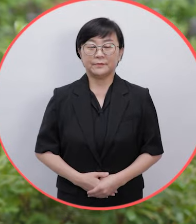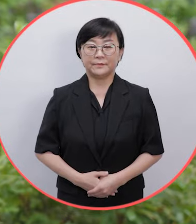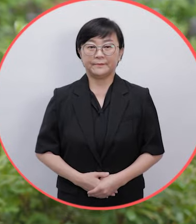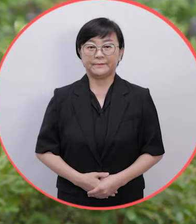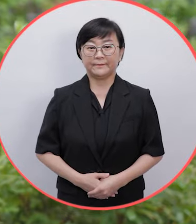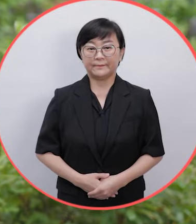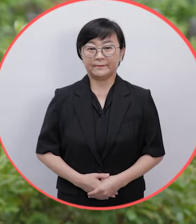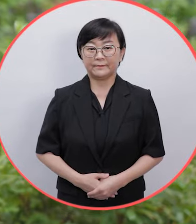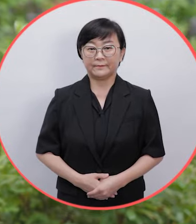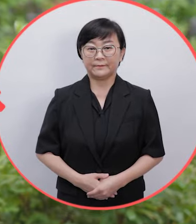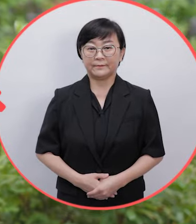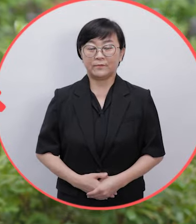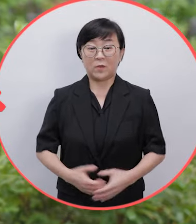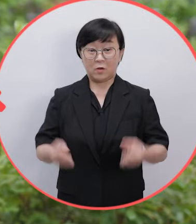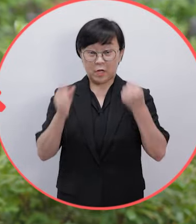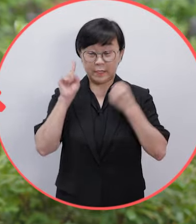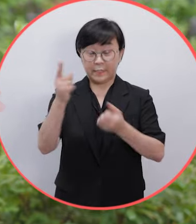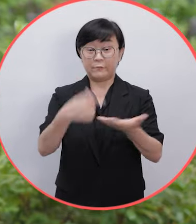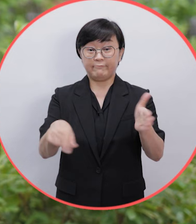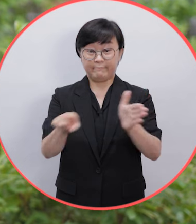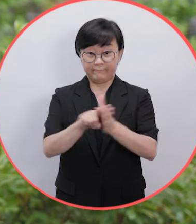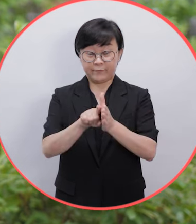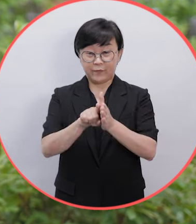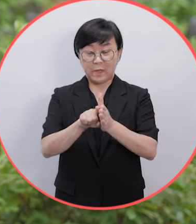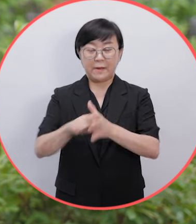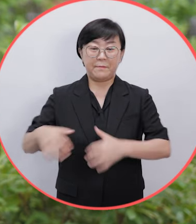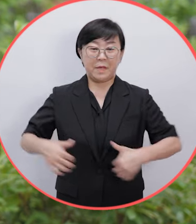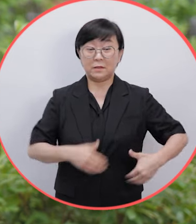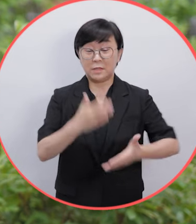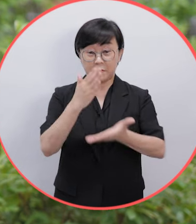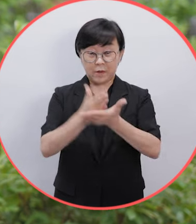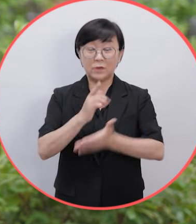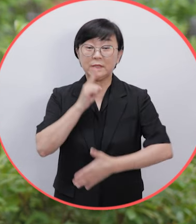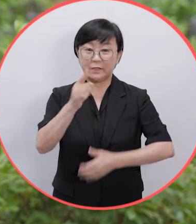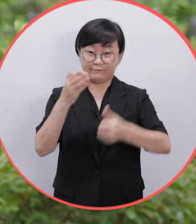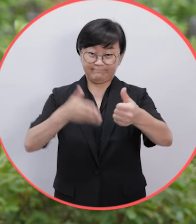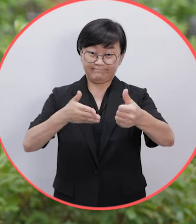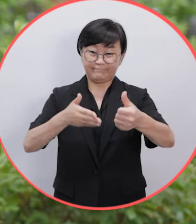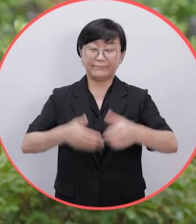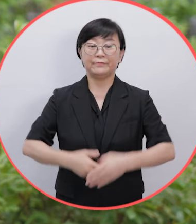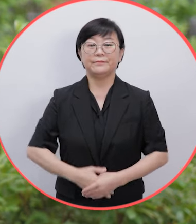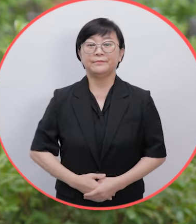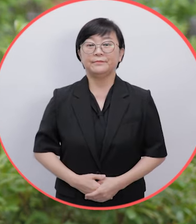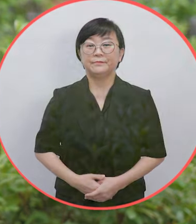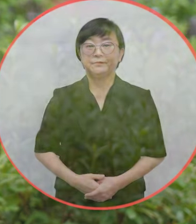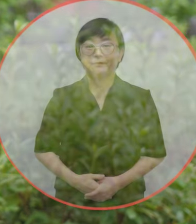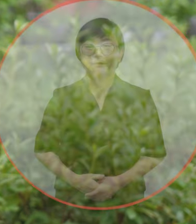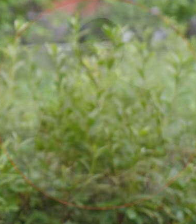건강한 내일을 위해 망설임 없이 신청하세요.